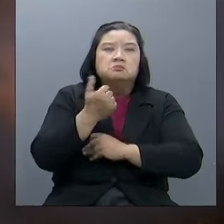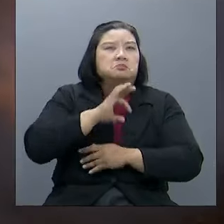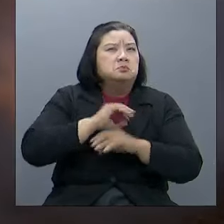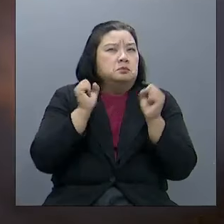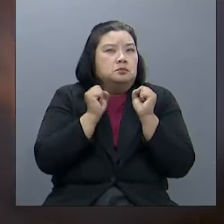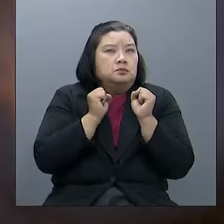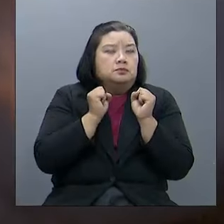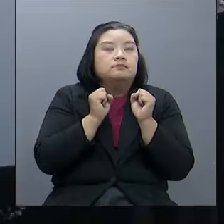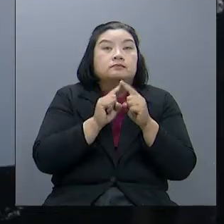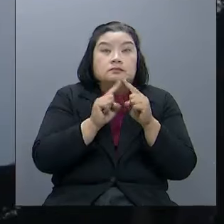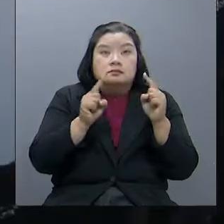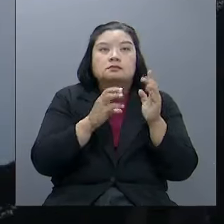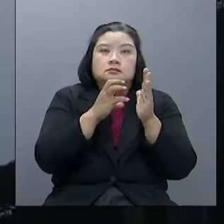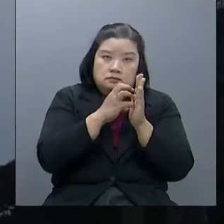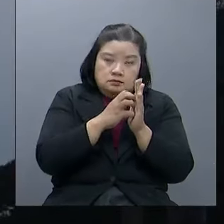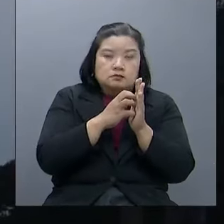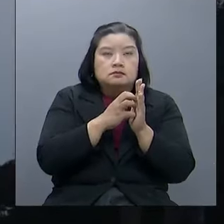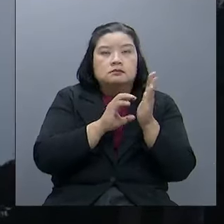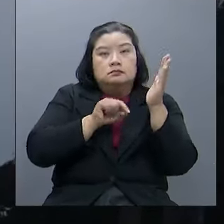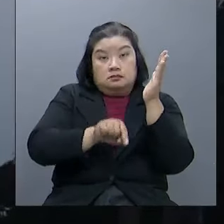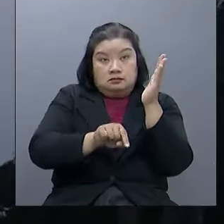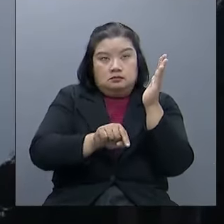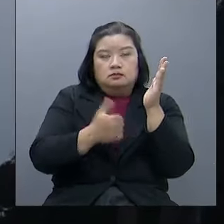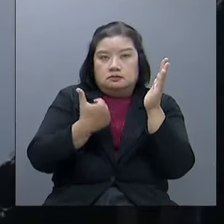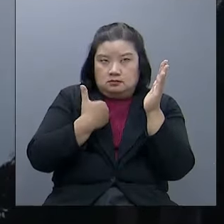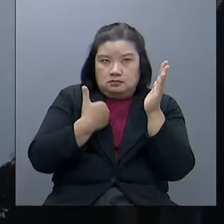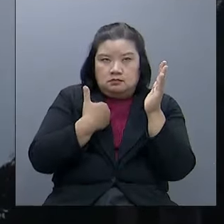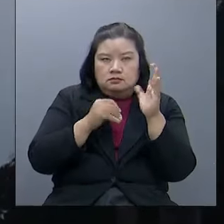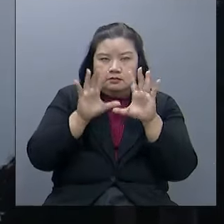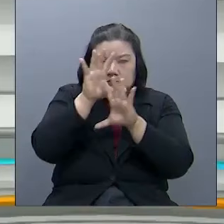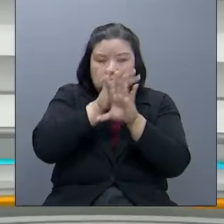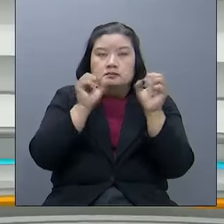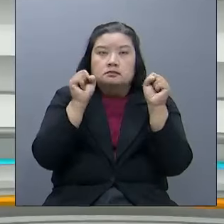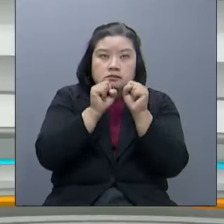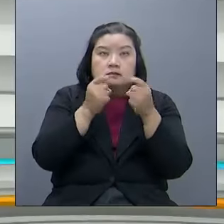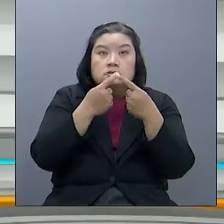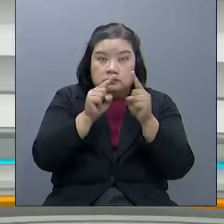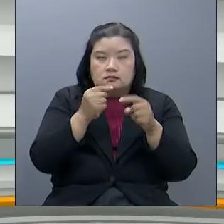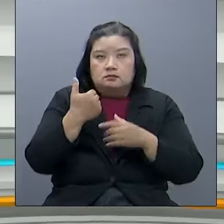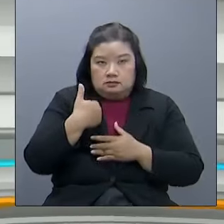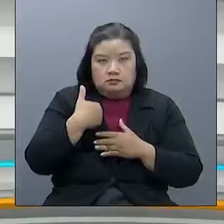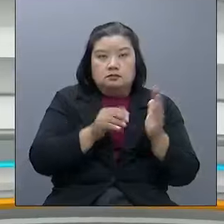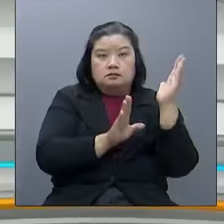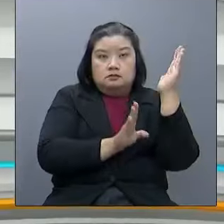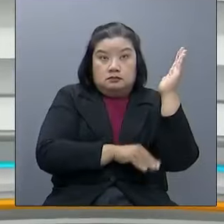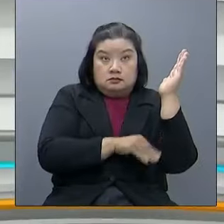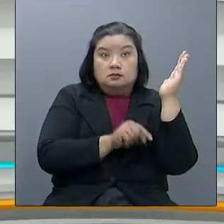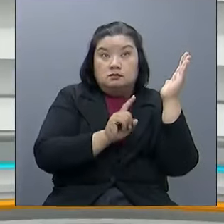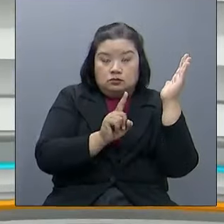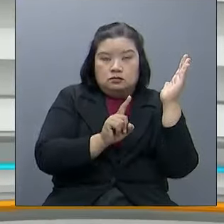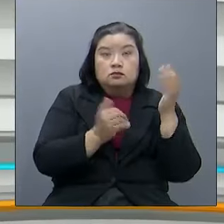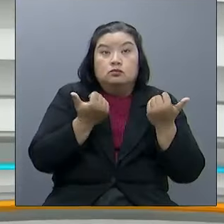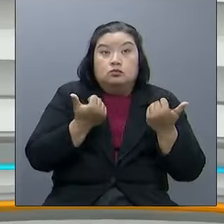ส่วนบริเวณพื้นที่ภาคกลางและก็ภาคตะวันออกนะคะก็จะมีลักษณะอากาศเย็นส่วนบริเวณพื้นที่ภาคใต้ตอนล่างนะคะสำหรับวัน